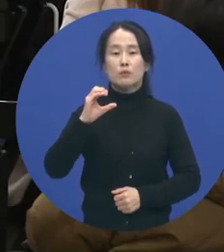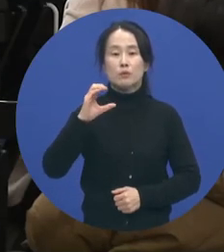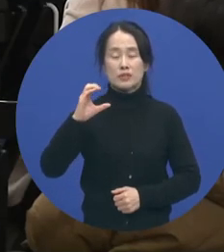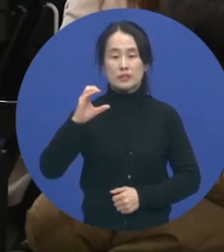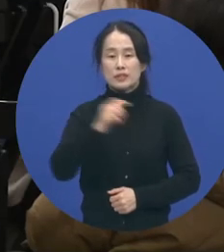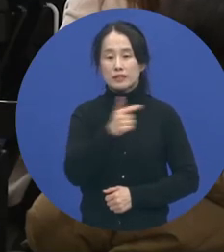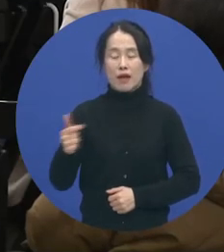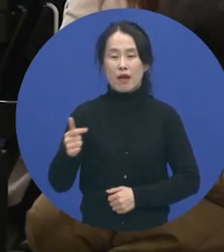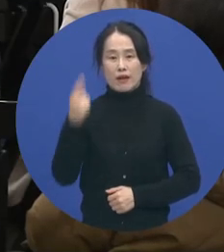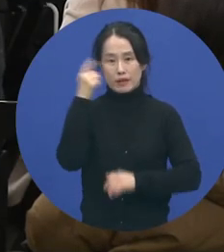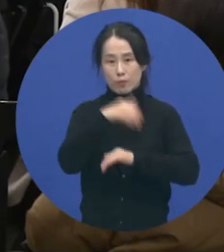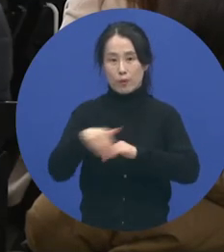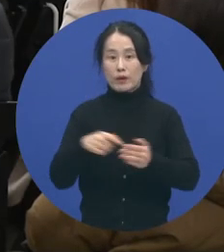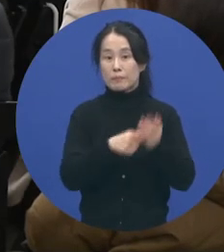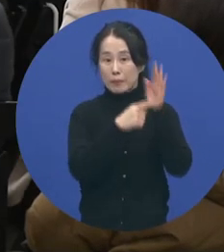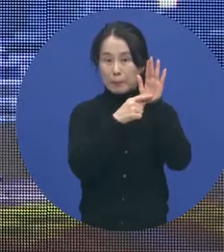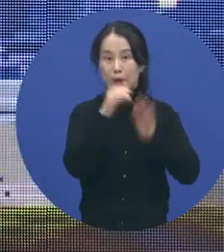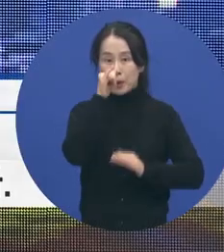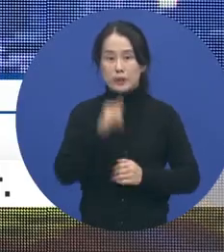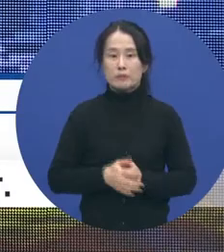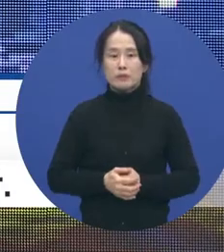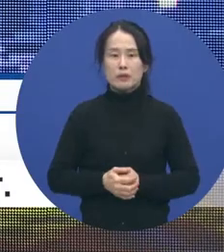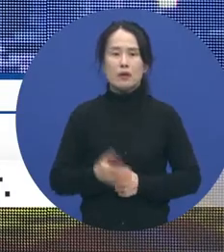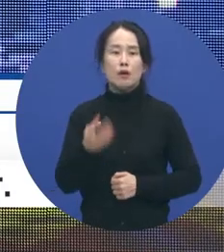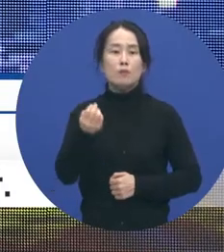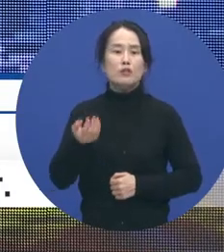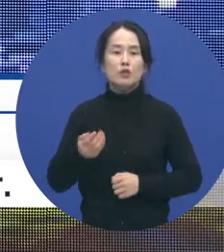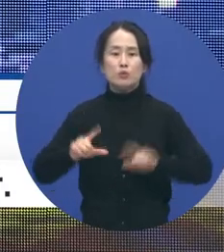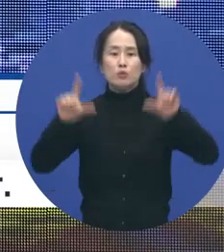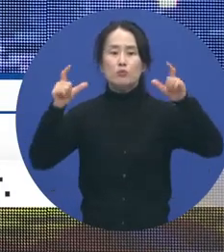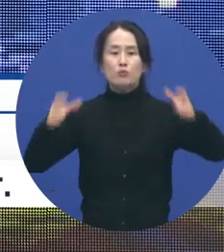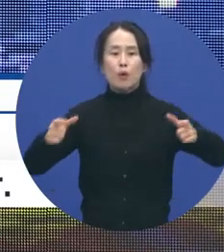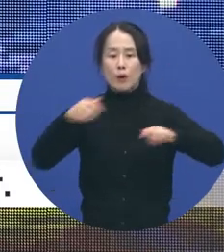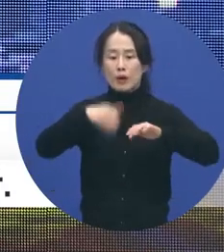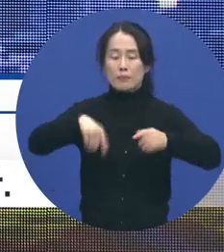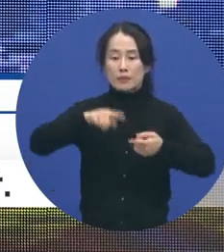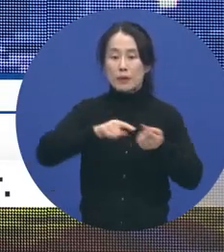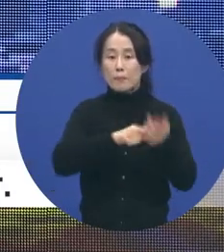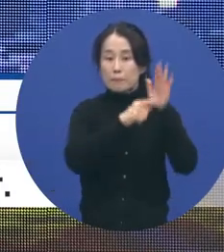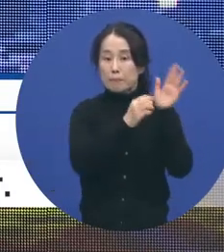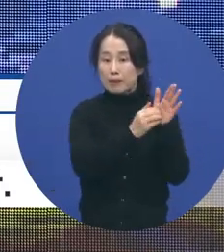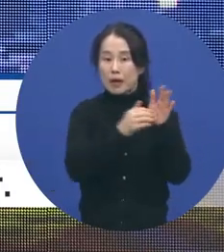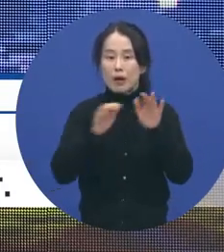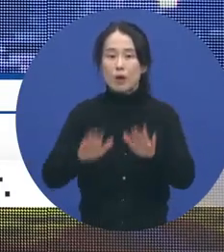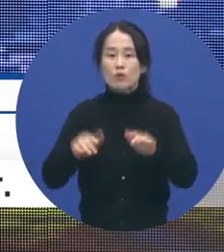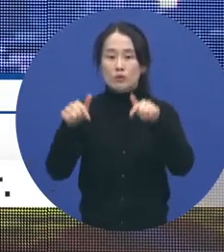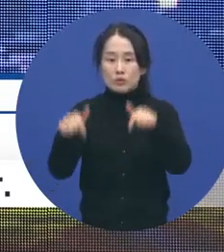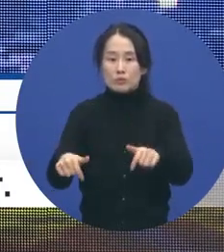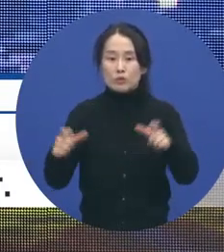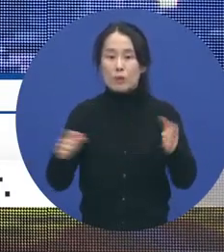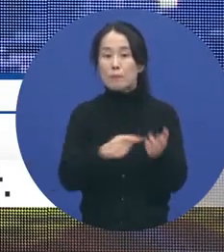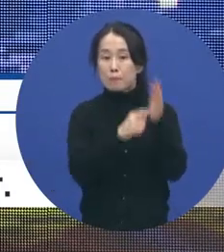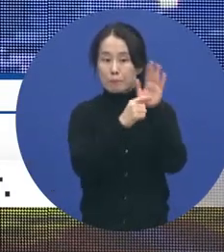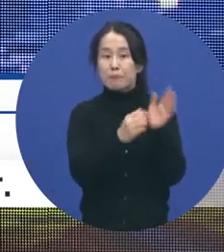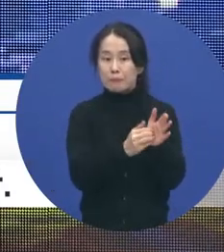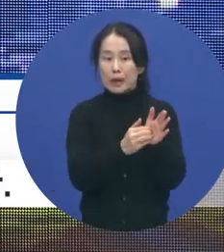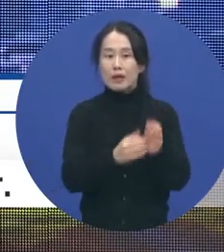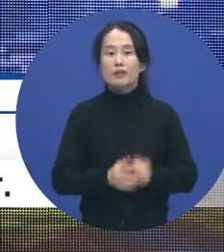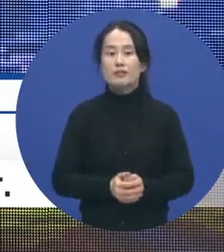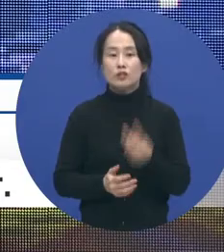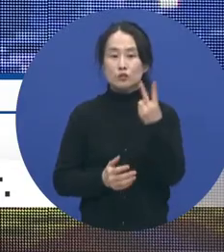대개발을 추진한다는 계획. 얼마 전에 동부권 개발에 대한 발표를 했고 오늘 서부권 발표를 해서 한